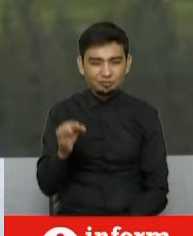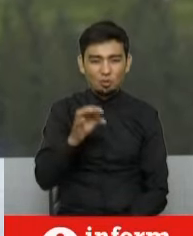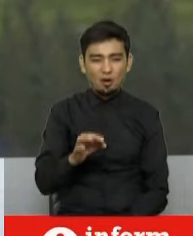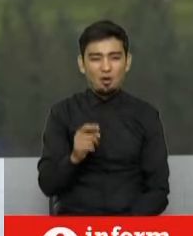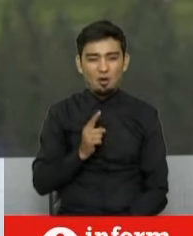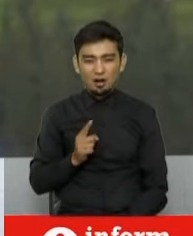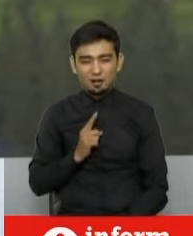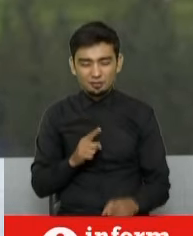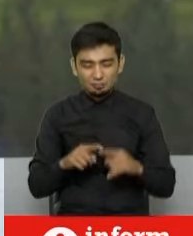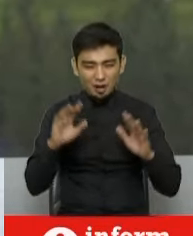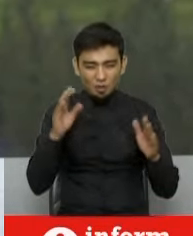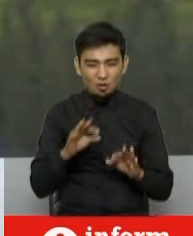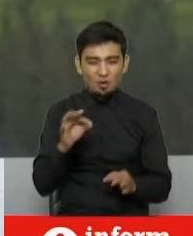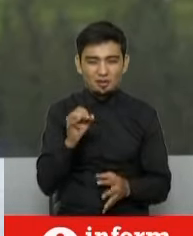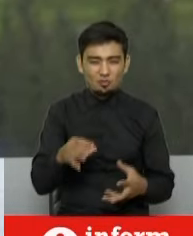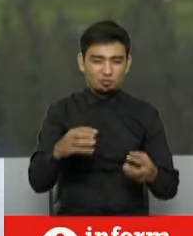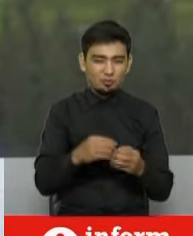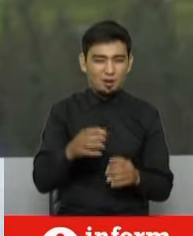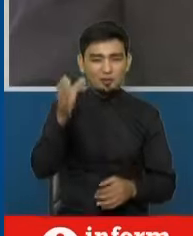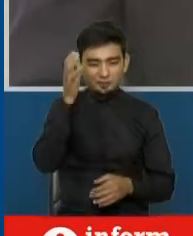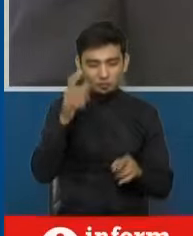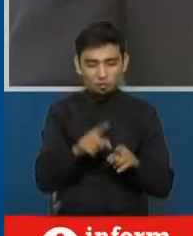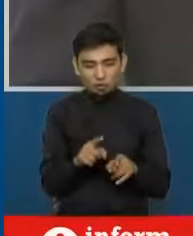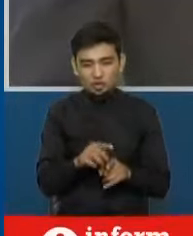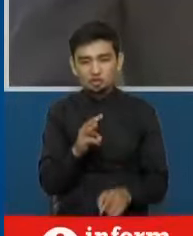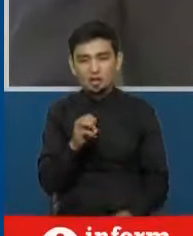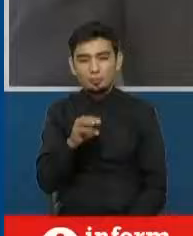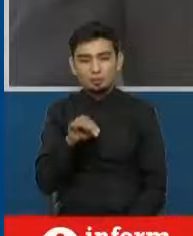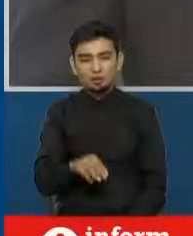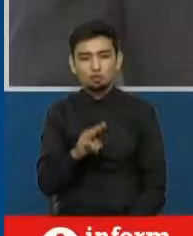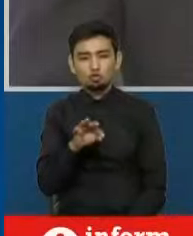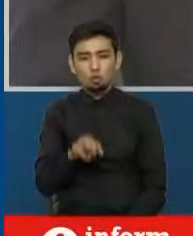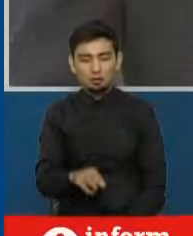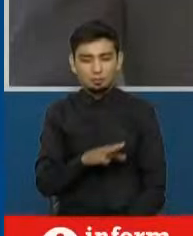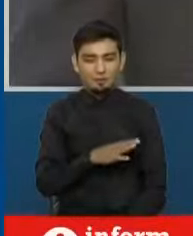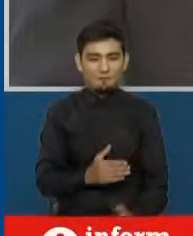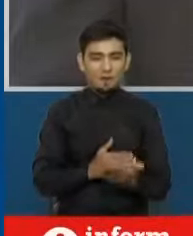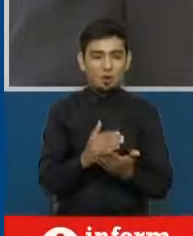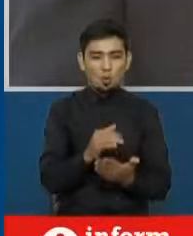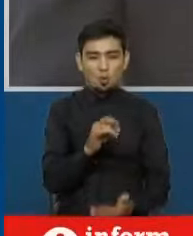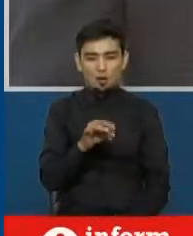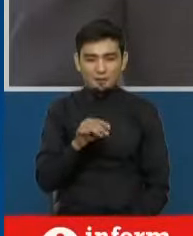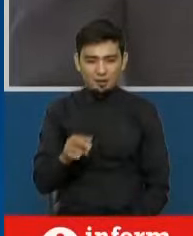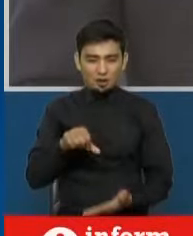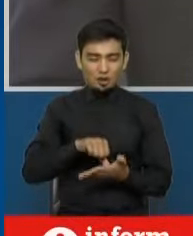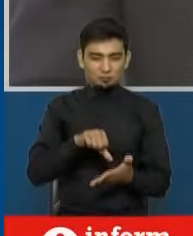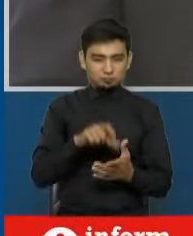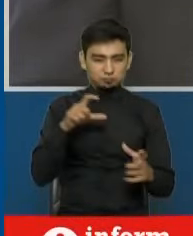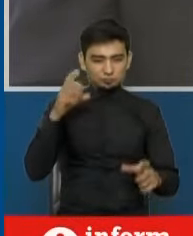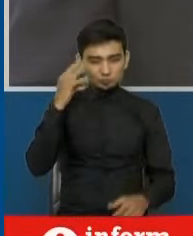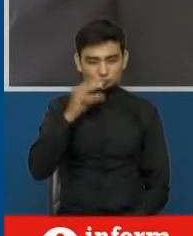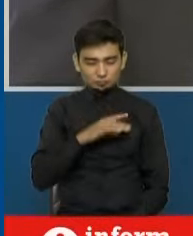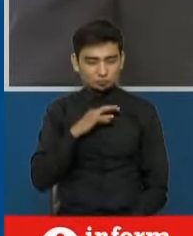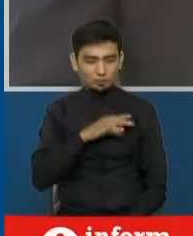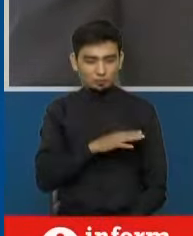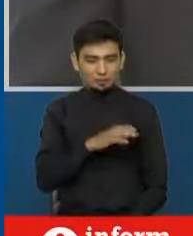и образования. Но обо всем по порядку. Саммит ШОС прошел на беспрецедентно высоком уровне по количеству участников. Это объясняется